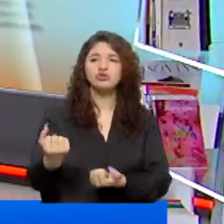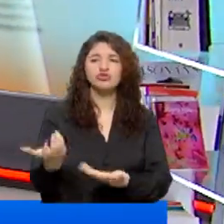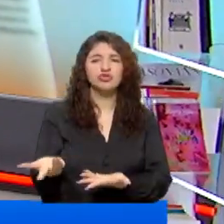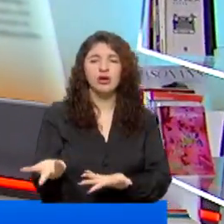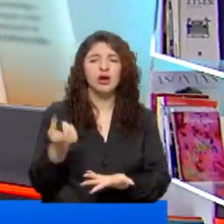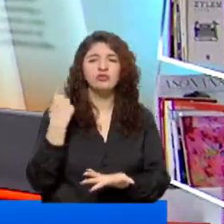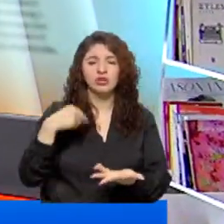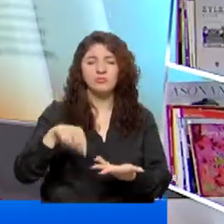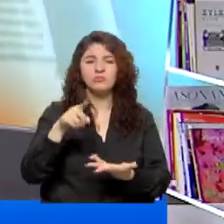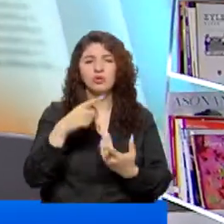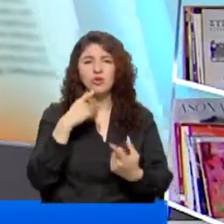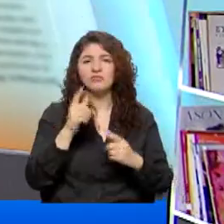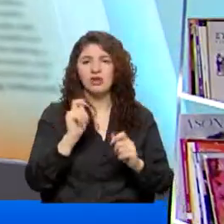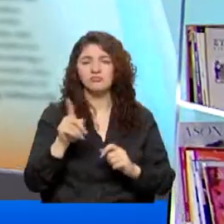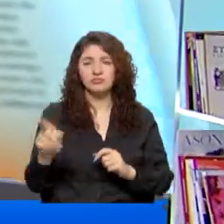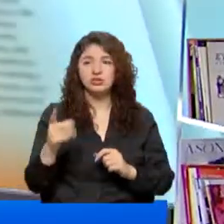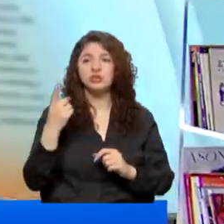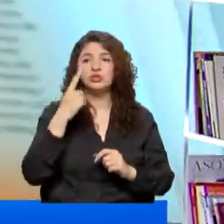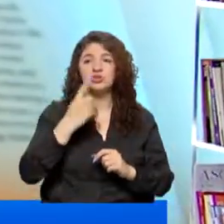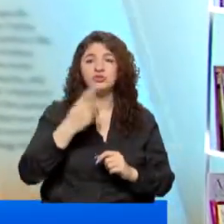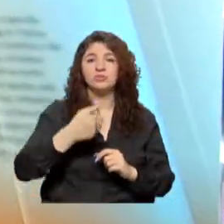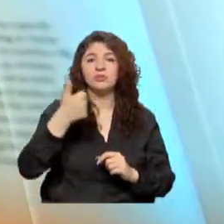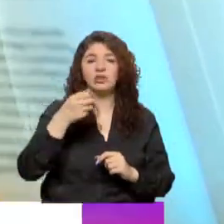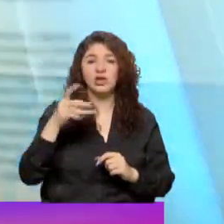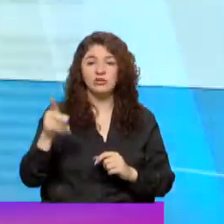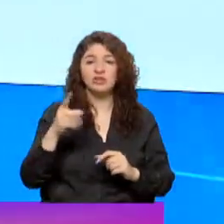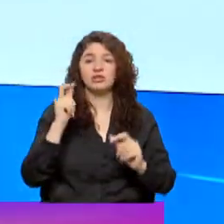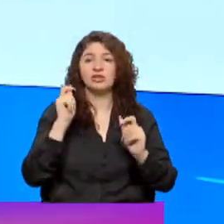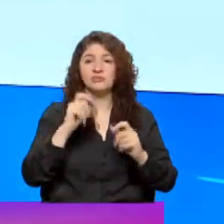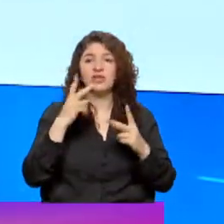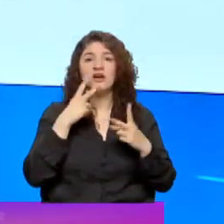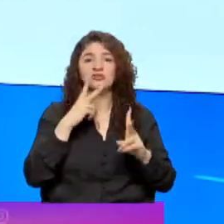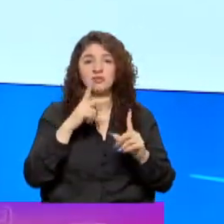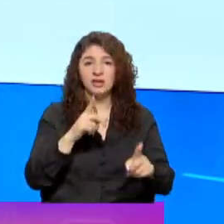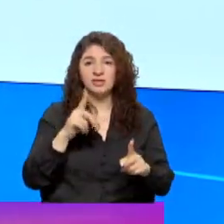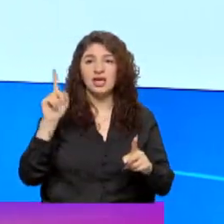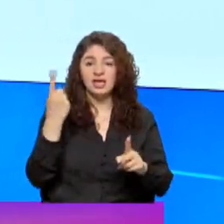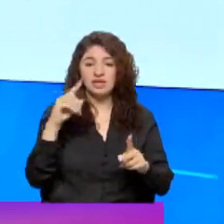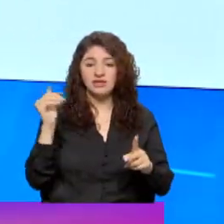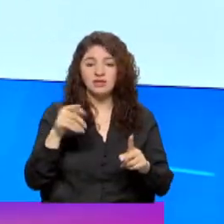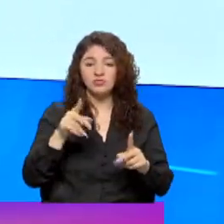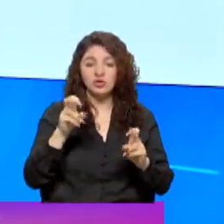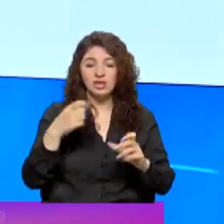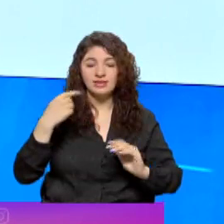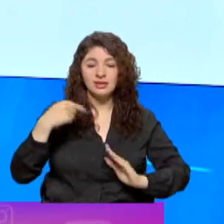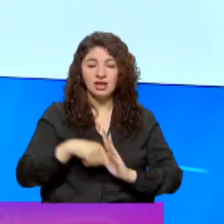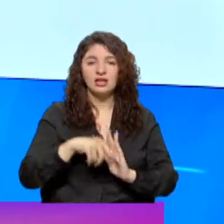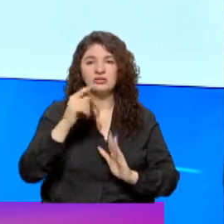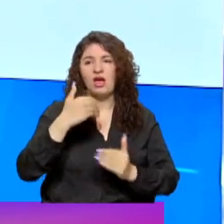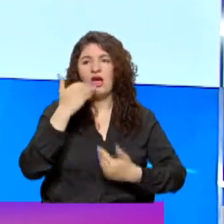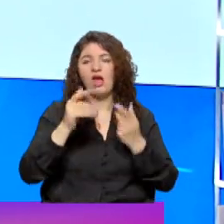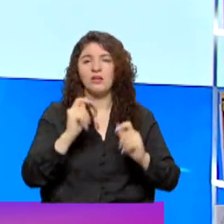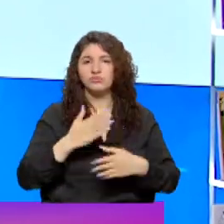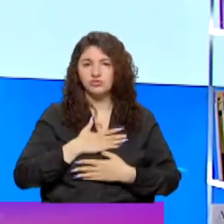Dünden itibaren bunu konuşmaya başlamıştık Cumhurbaşkanı Erdoğan yaptığı açıklamaları da iktidardan gelen bu konudaki detaylarda